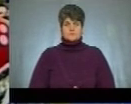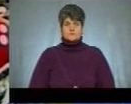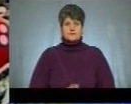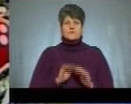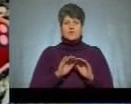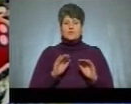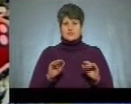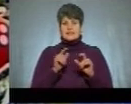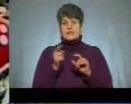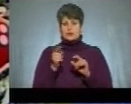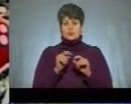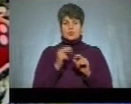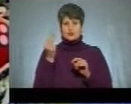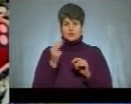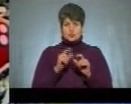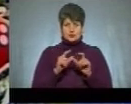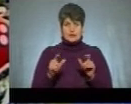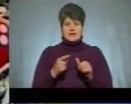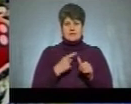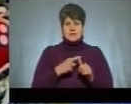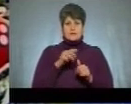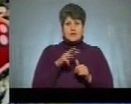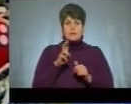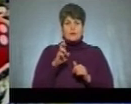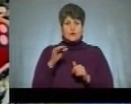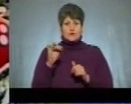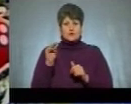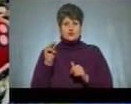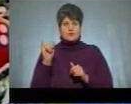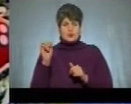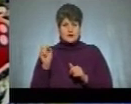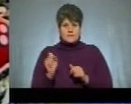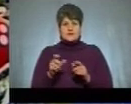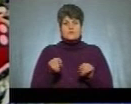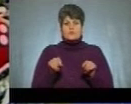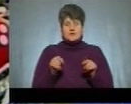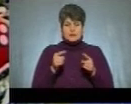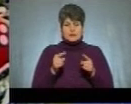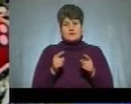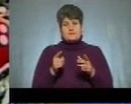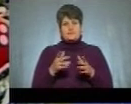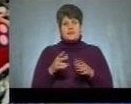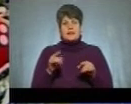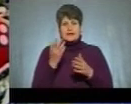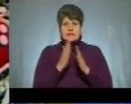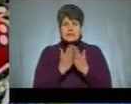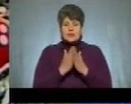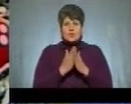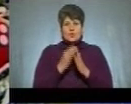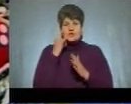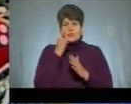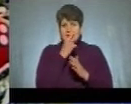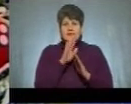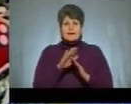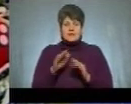Учні Тернопільської художньої школи імені Михайла Бойчука долучились до створення мандрівної книги «Соборна Україна очима дітей». Сьогодні